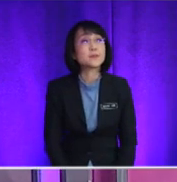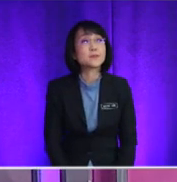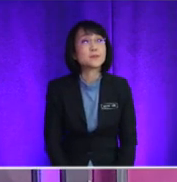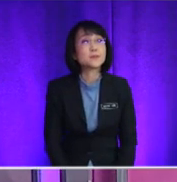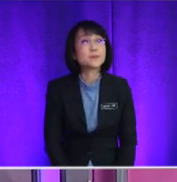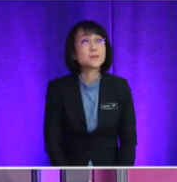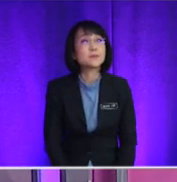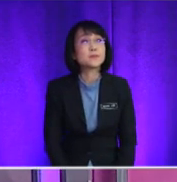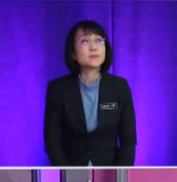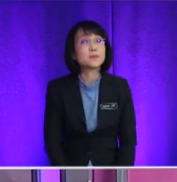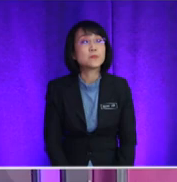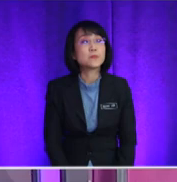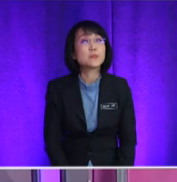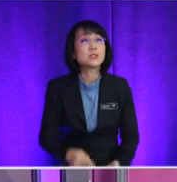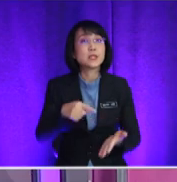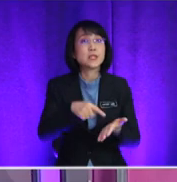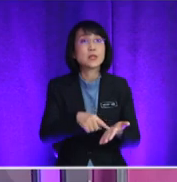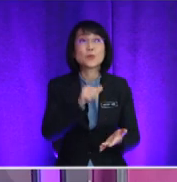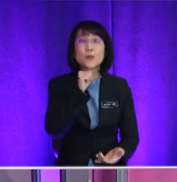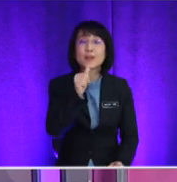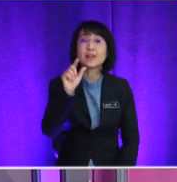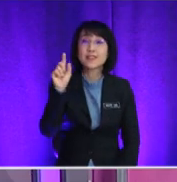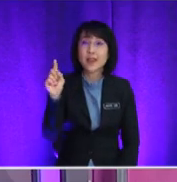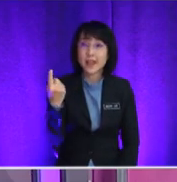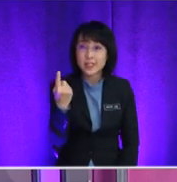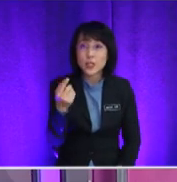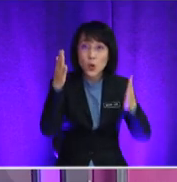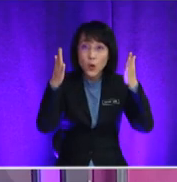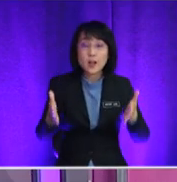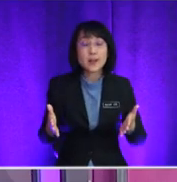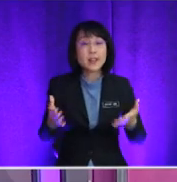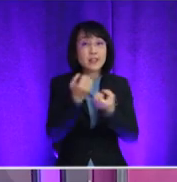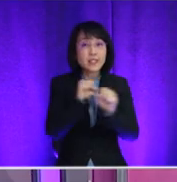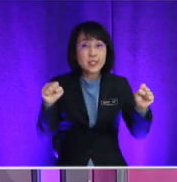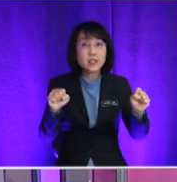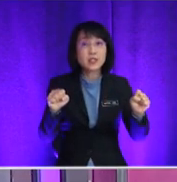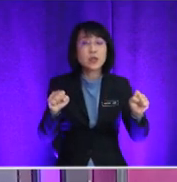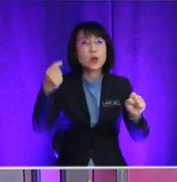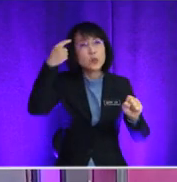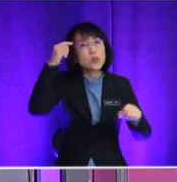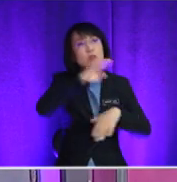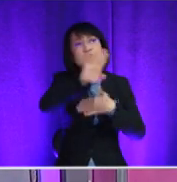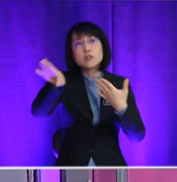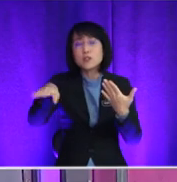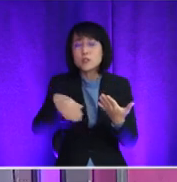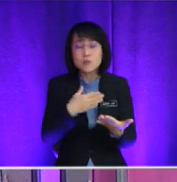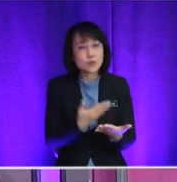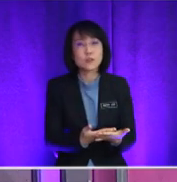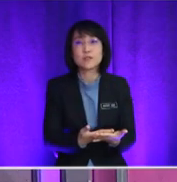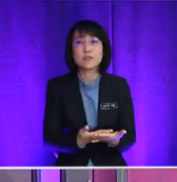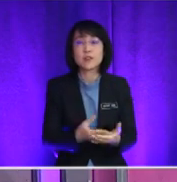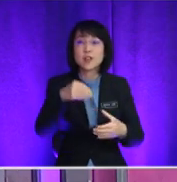Ini bukan saja untuk pengendali makanan pada semua orang saya rasa kalau subjek pendidikan